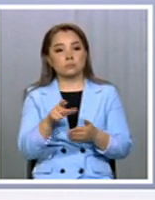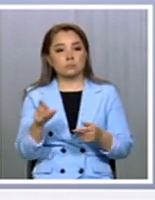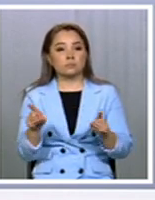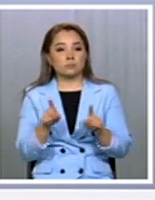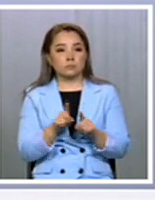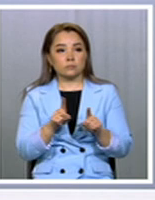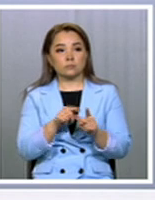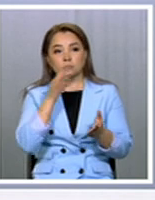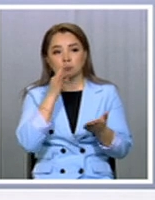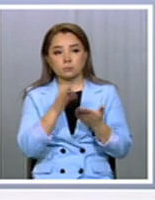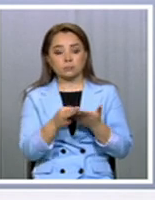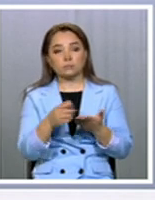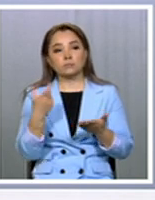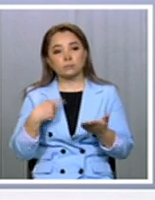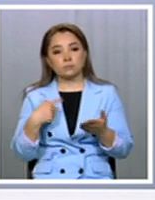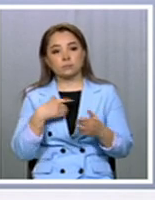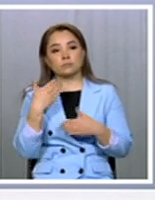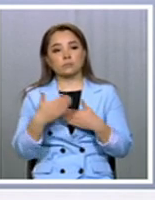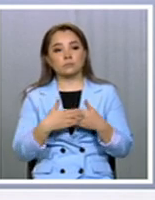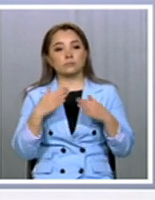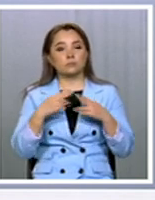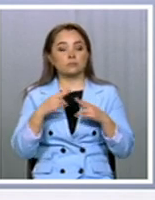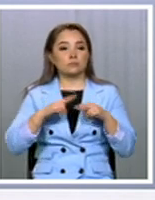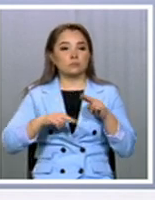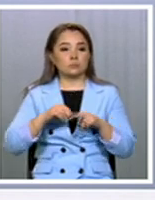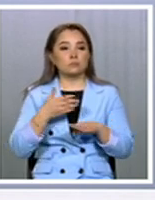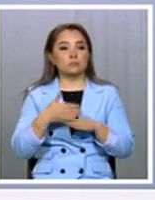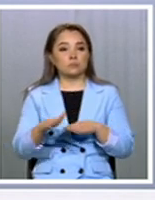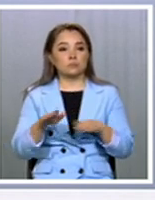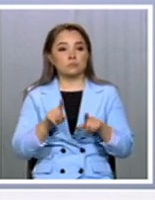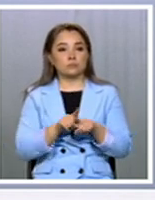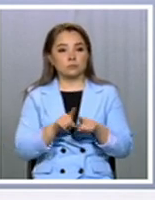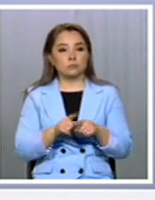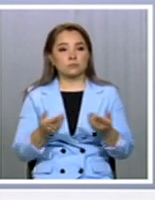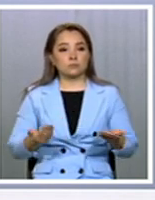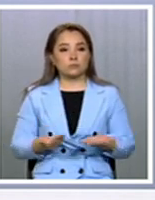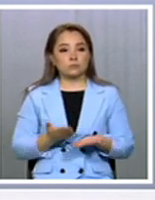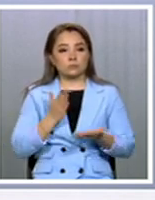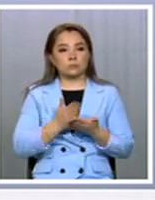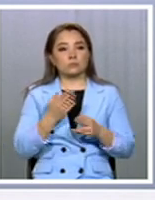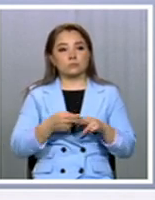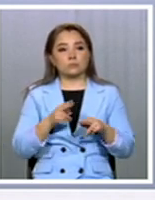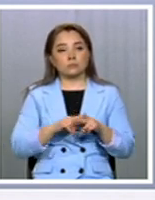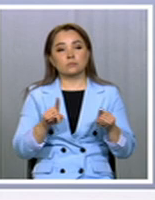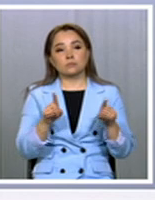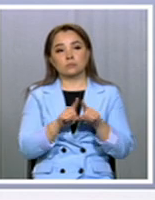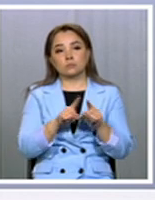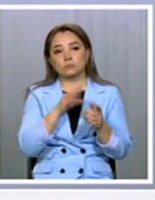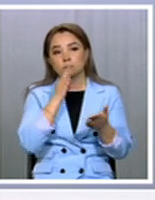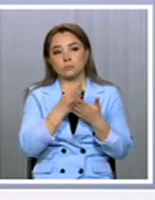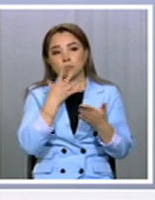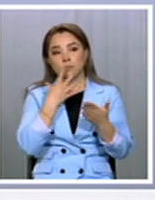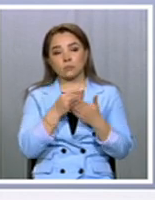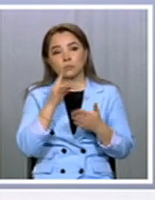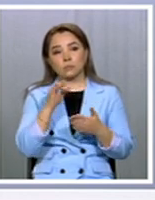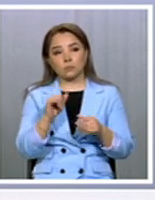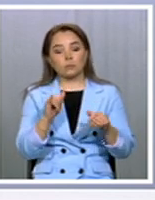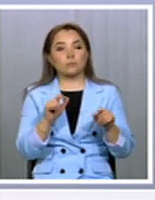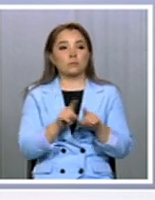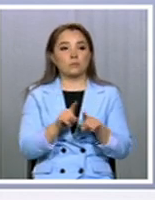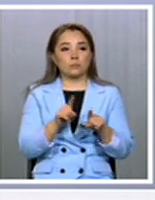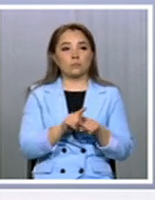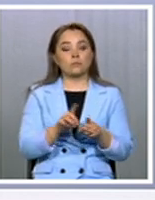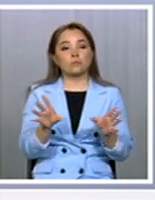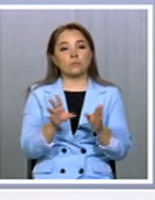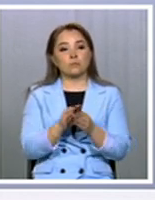қылып, өз алдарына үй салып, бөлек шығарады екен. Сонымен қатар, өз руластарымен қол